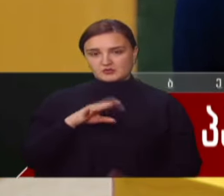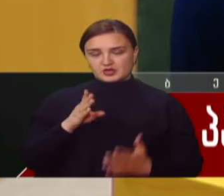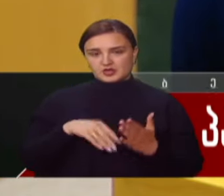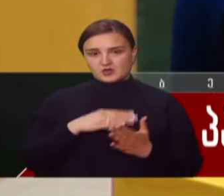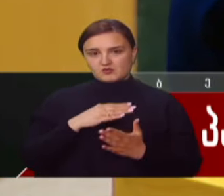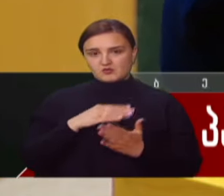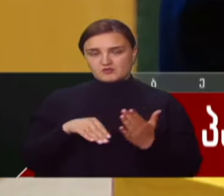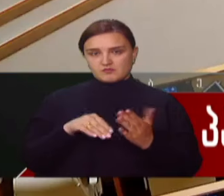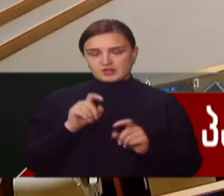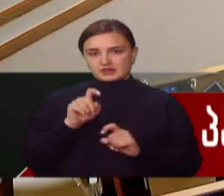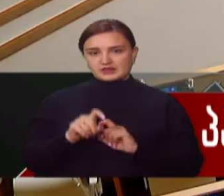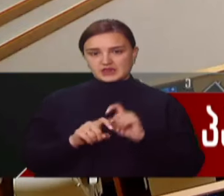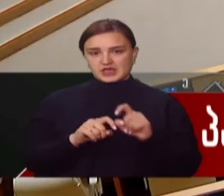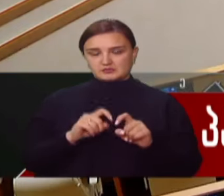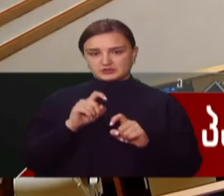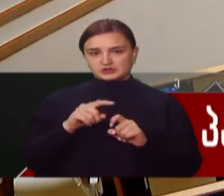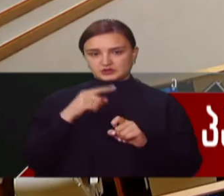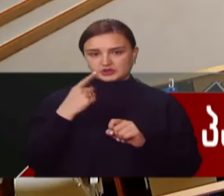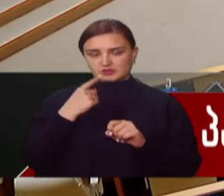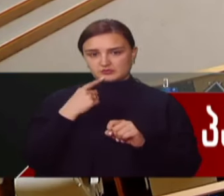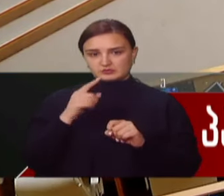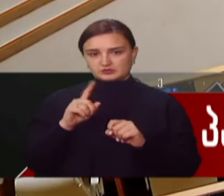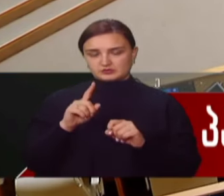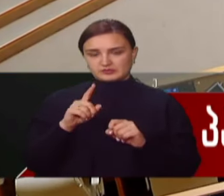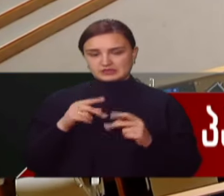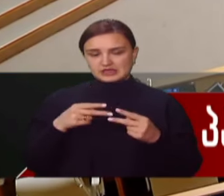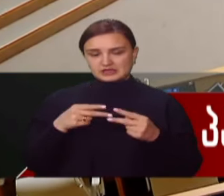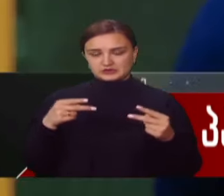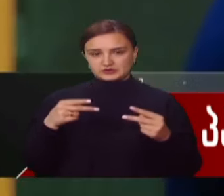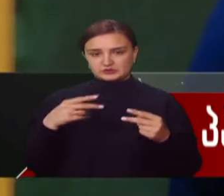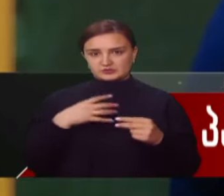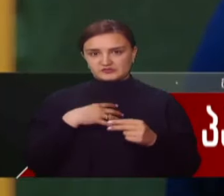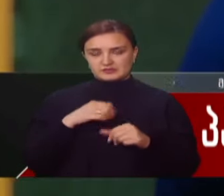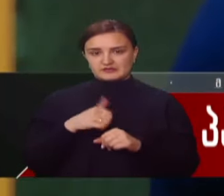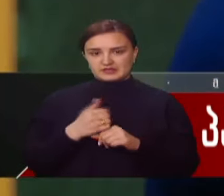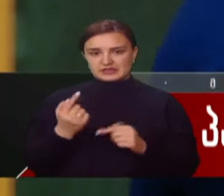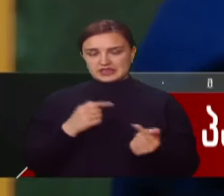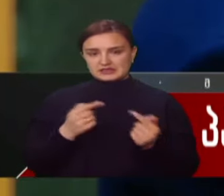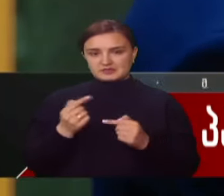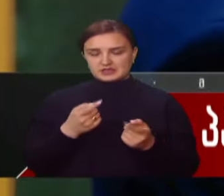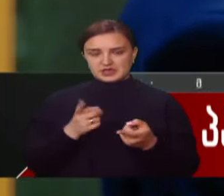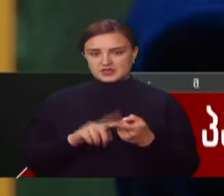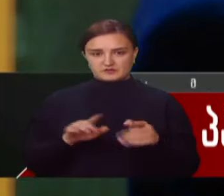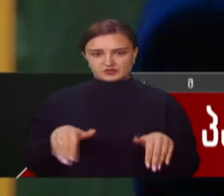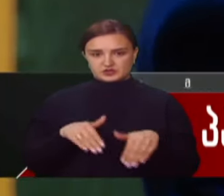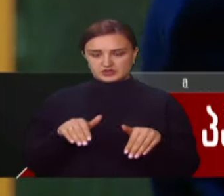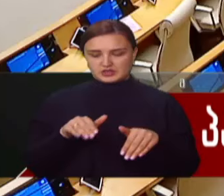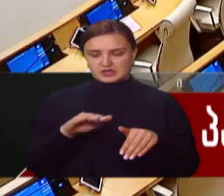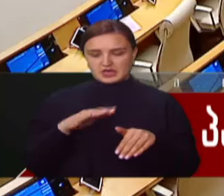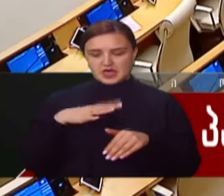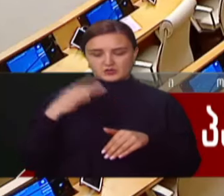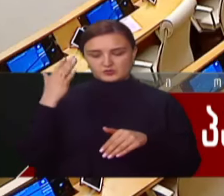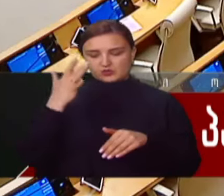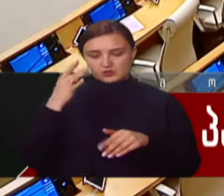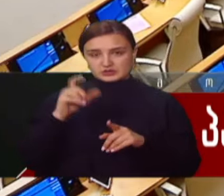gaukmebas cin gadadgmul nabiche dapasebs da miichnevs rom tanastsorobas da privilegias ertmanetstan kavshiri aroks. Kartulotsnebashi